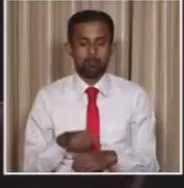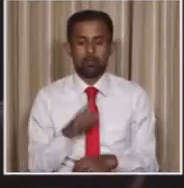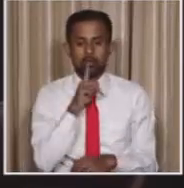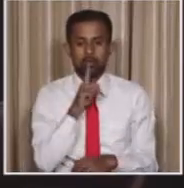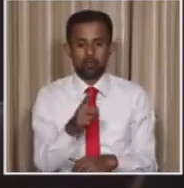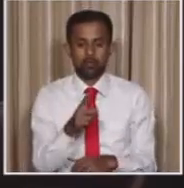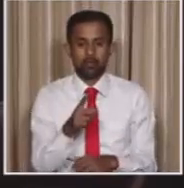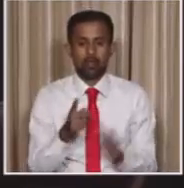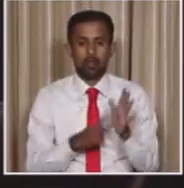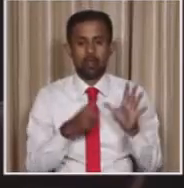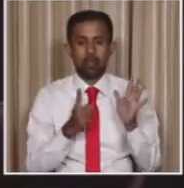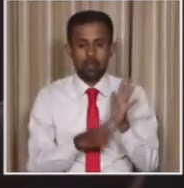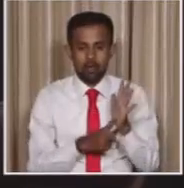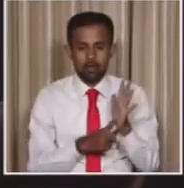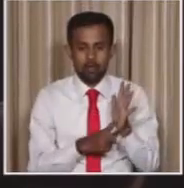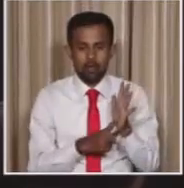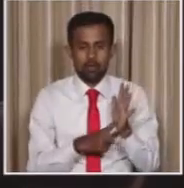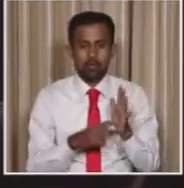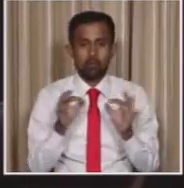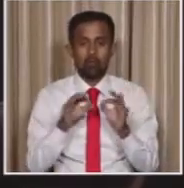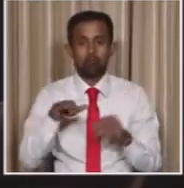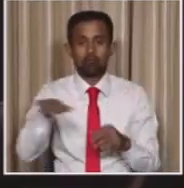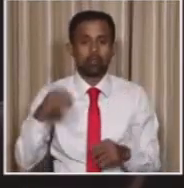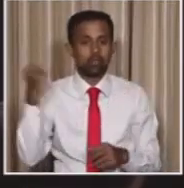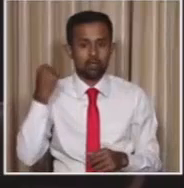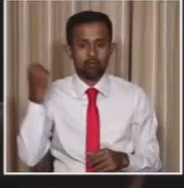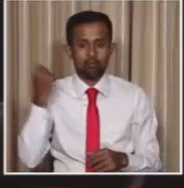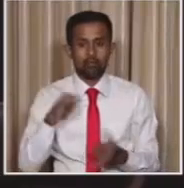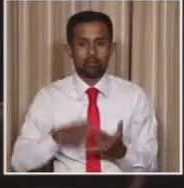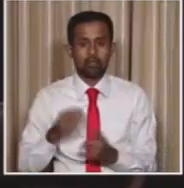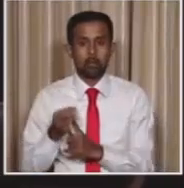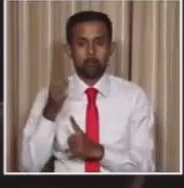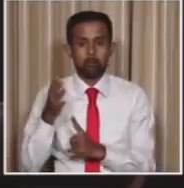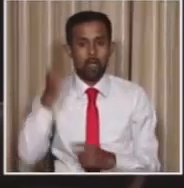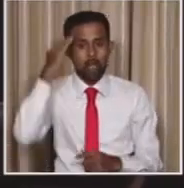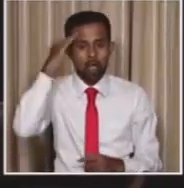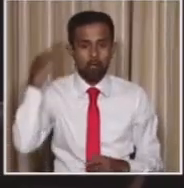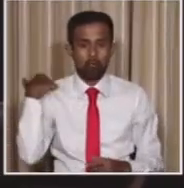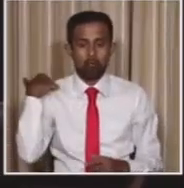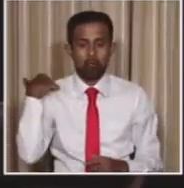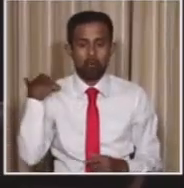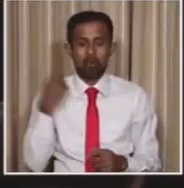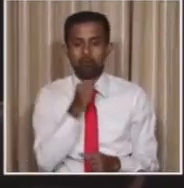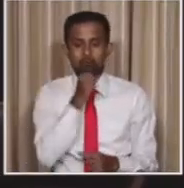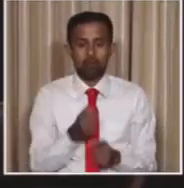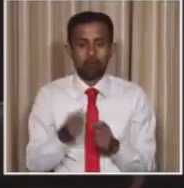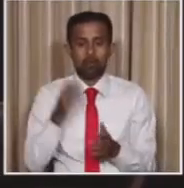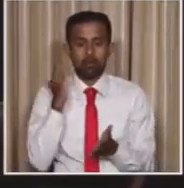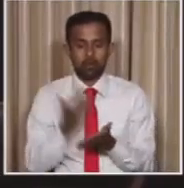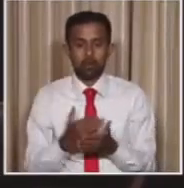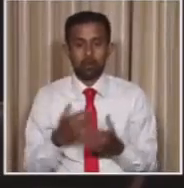ඕන ලාල්කාන්ත බෝගම්බර රැස්වීමේදී කියනවා සජිත් මහත්තයාගේ අම්මාගේ පෙන්ෂන් එක කපන්න ඕන